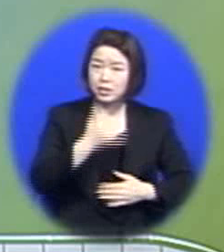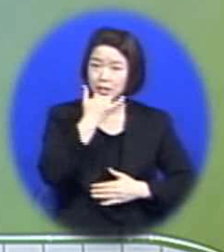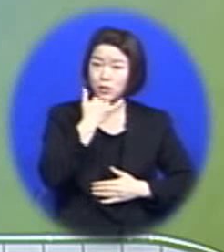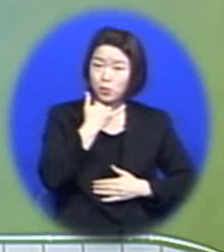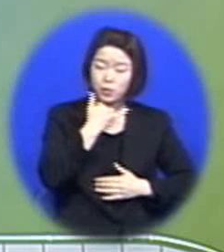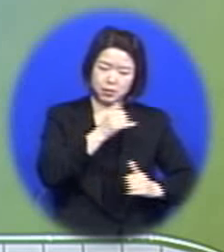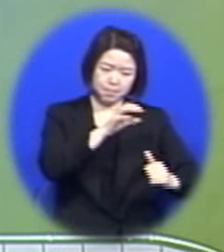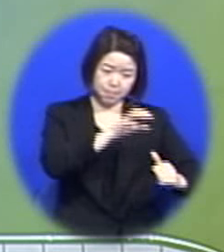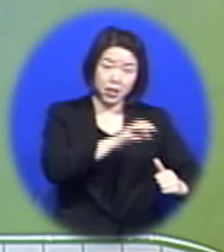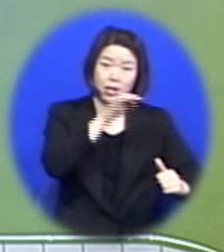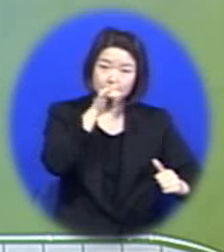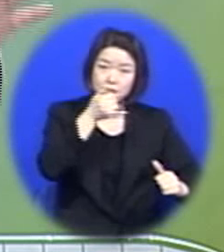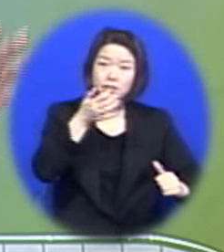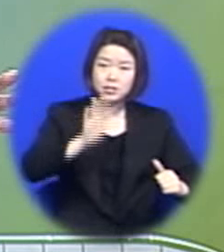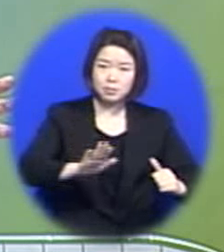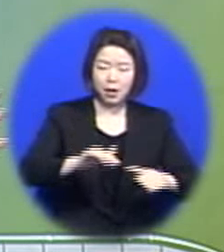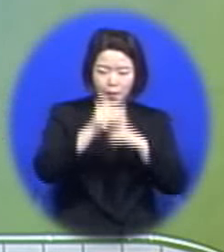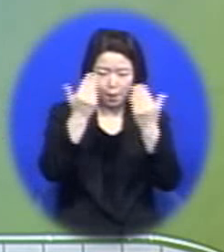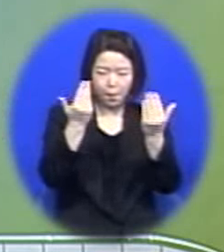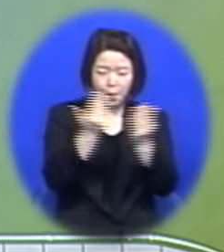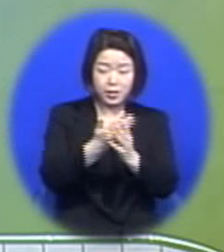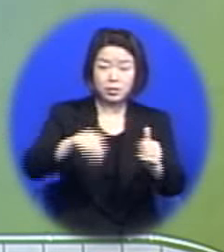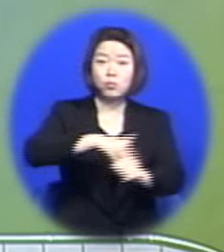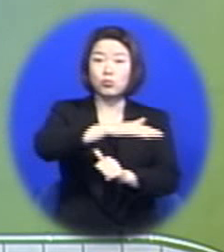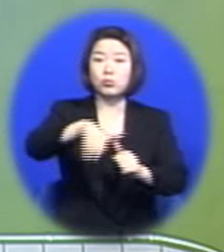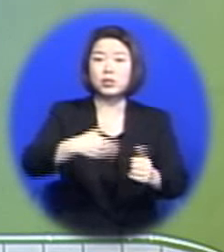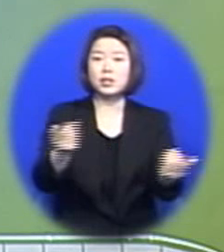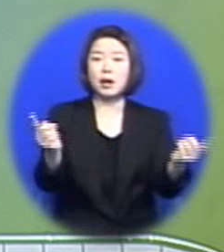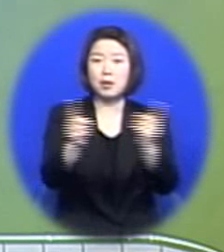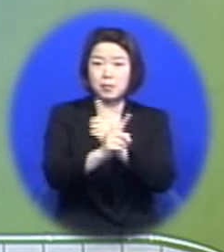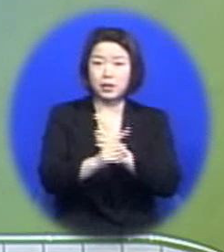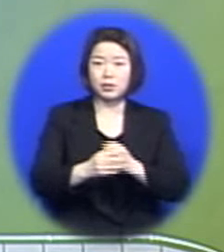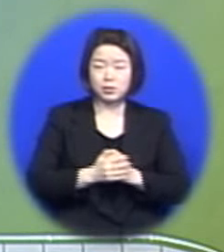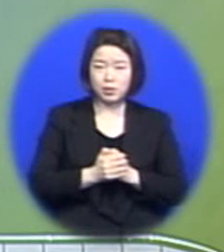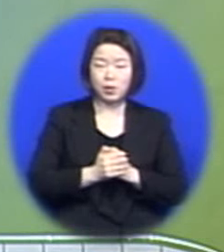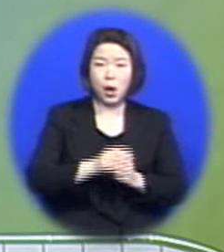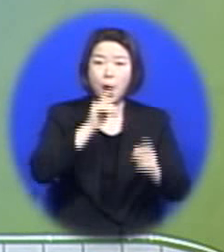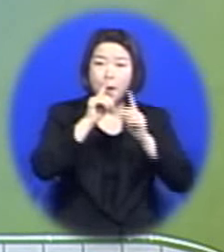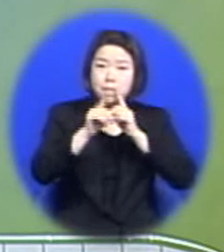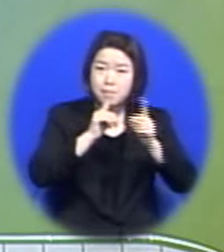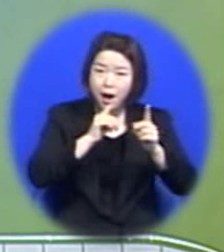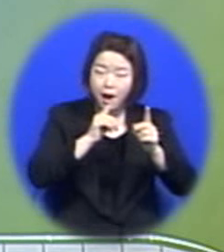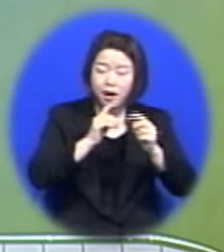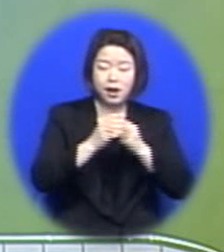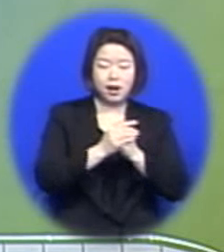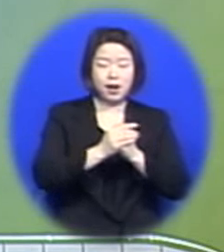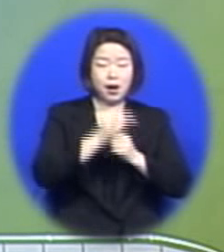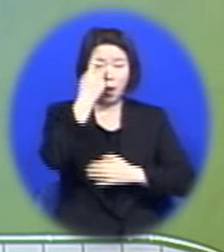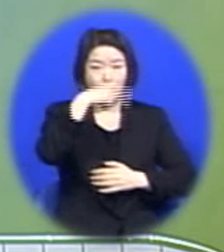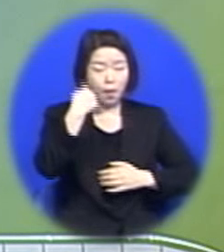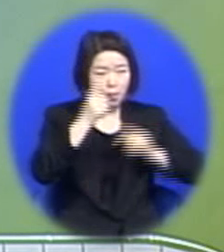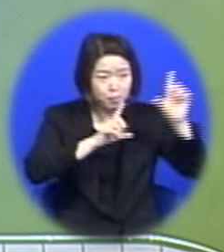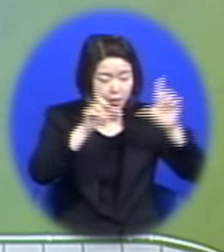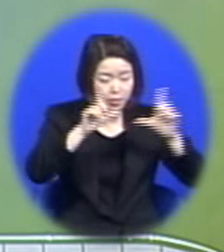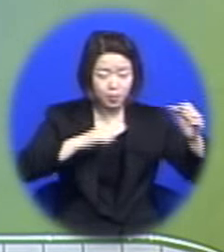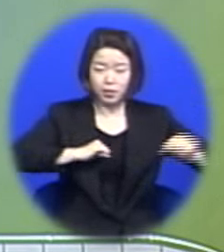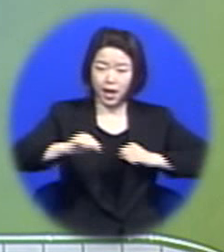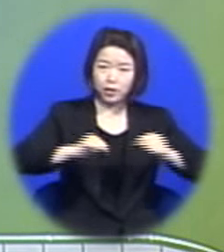치하에 있었지만 완전히 분위기가 달라졌습니다. 말이나 표정이나 행동이나.